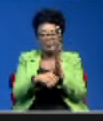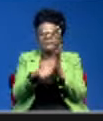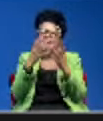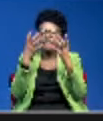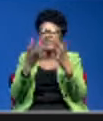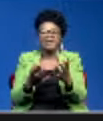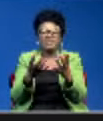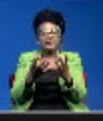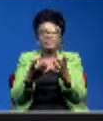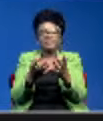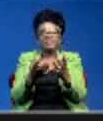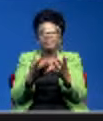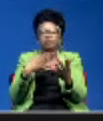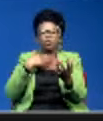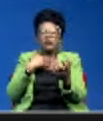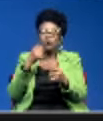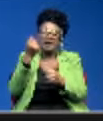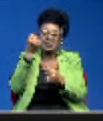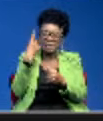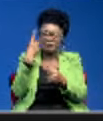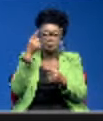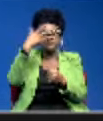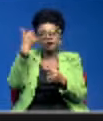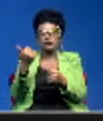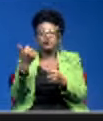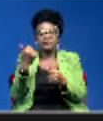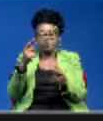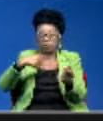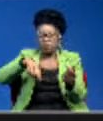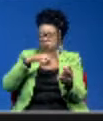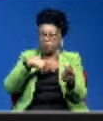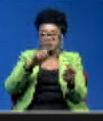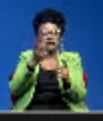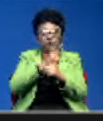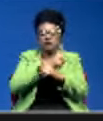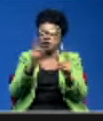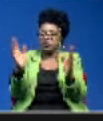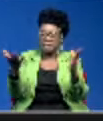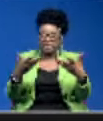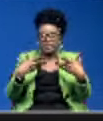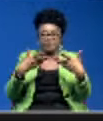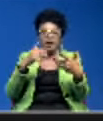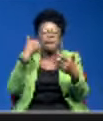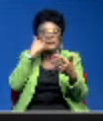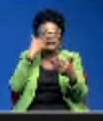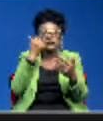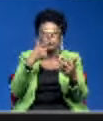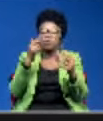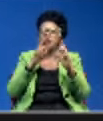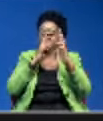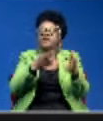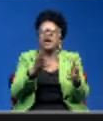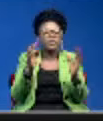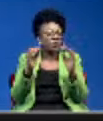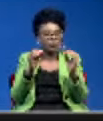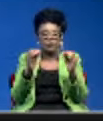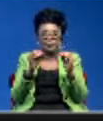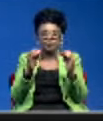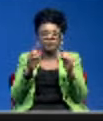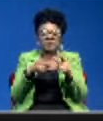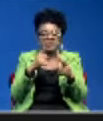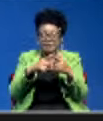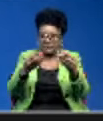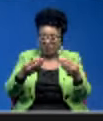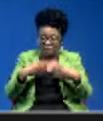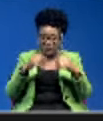have to understand this system. Because as we are not supposed to receive patients who are not referred, we have not even provided a system